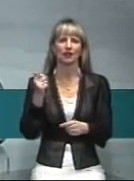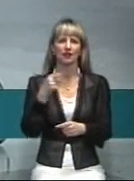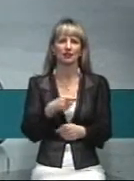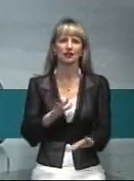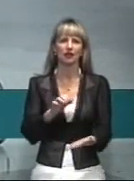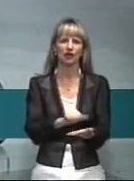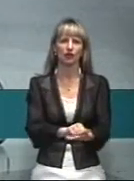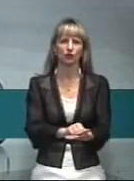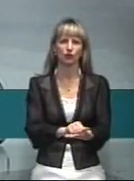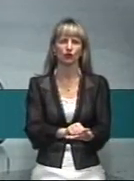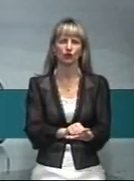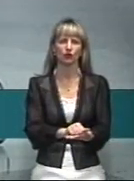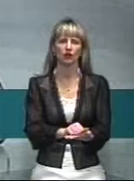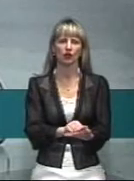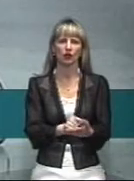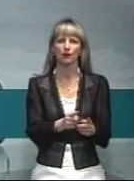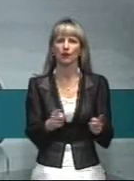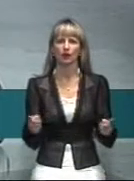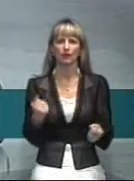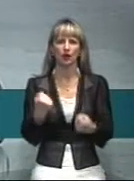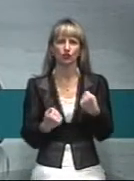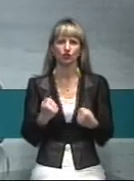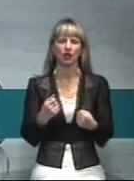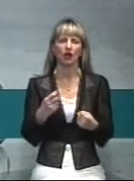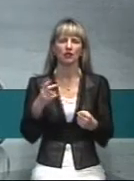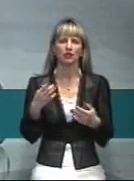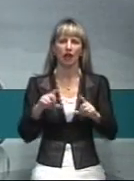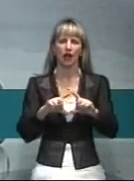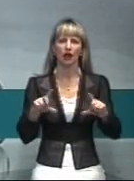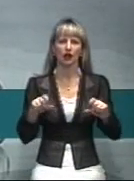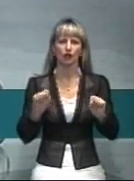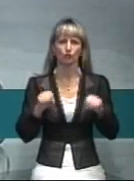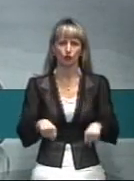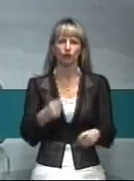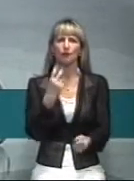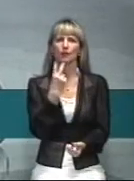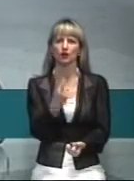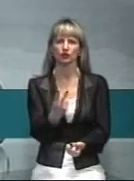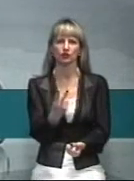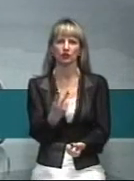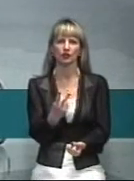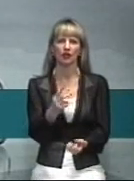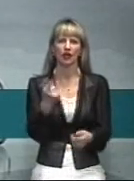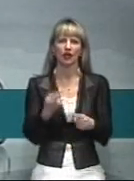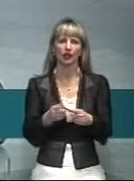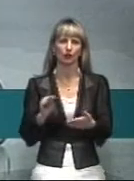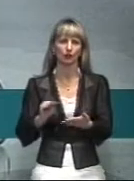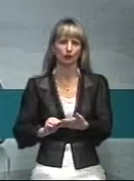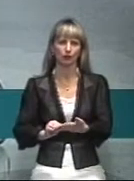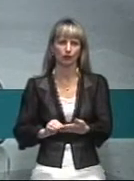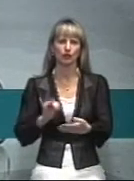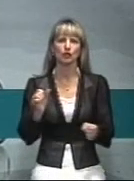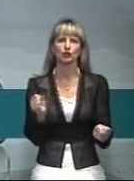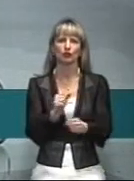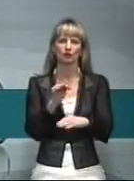захватує периметр автомобіля. На екрані патрульний поліцейський може бачити таку відмітку. І